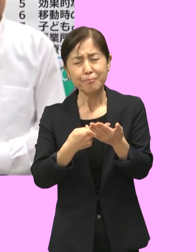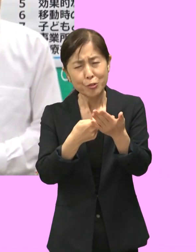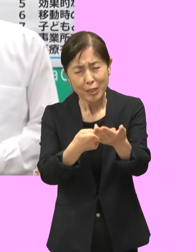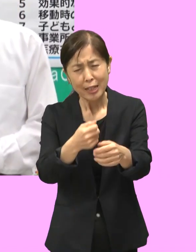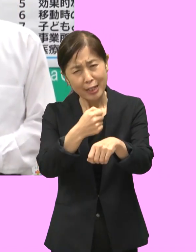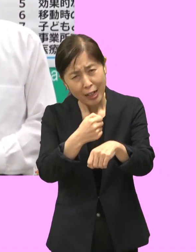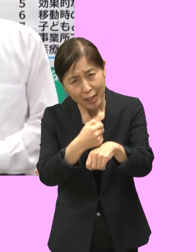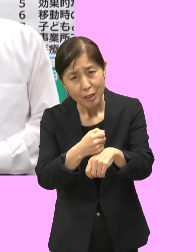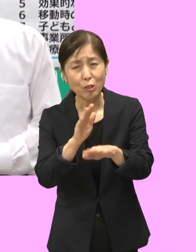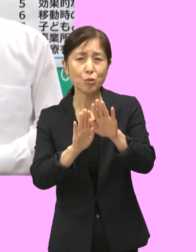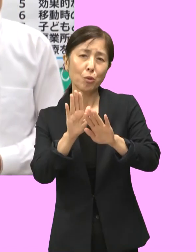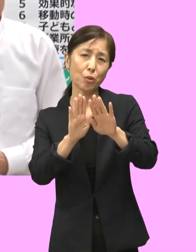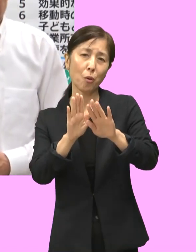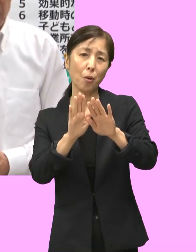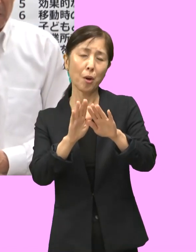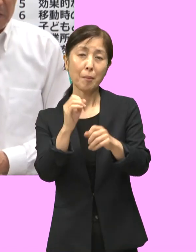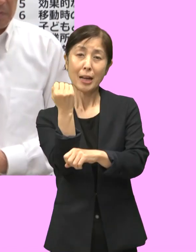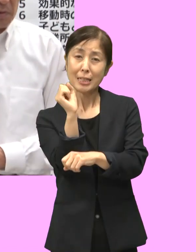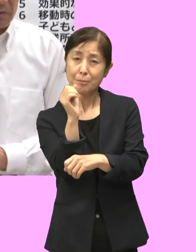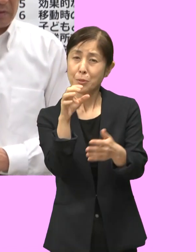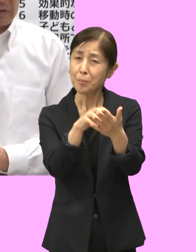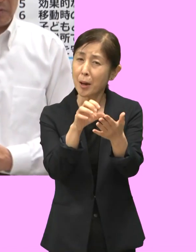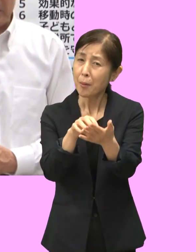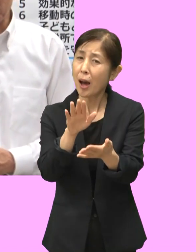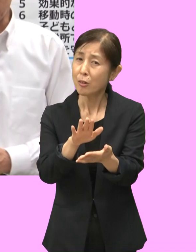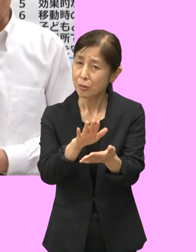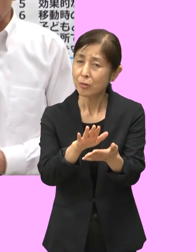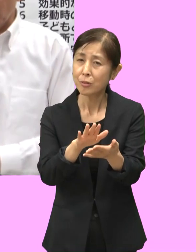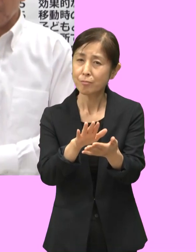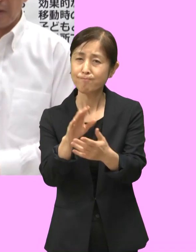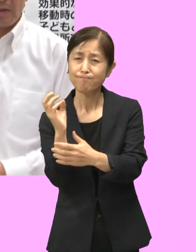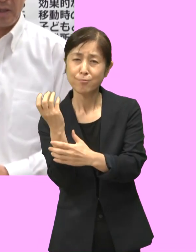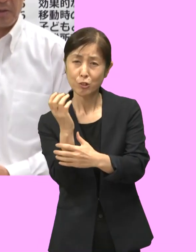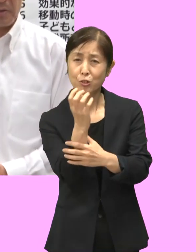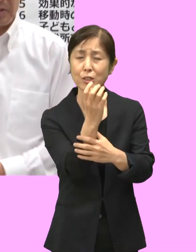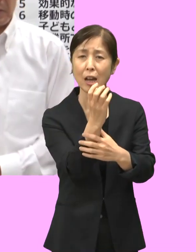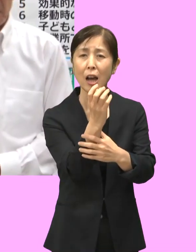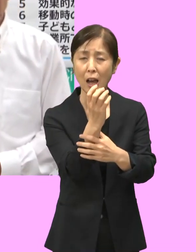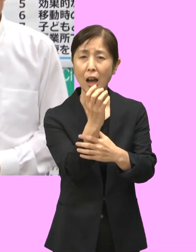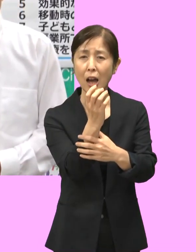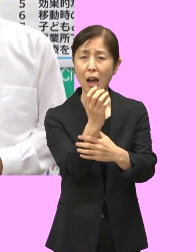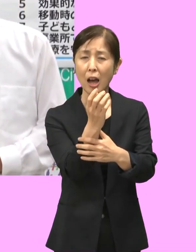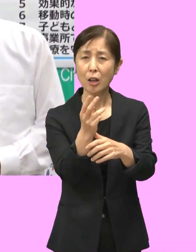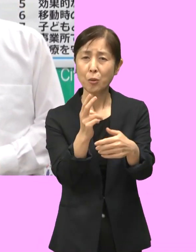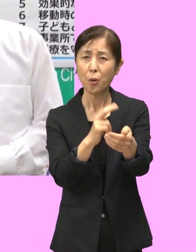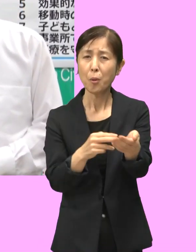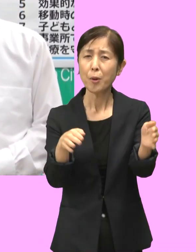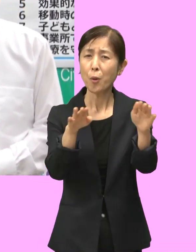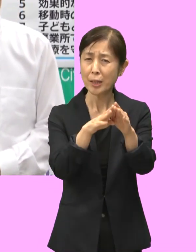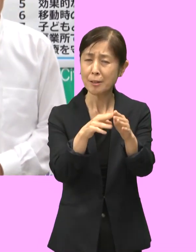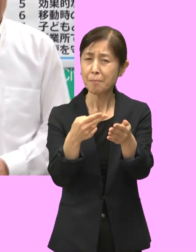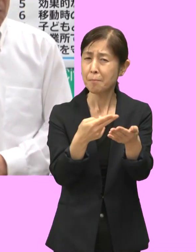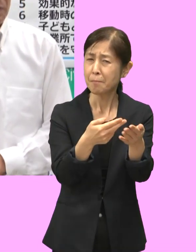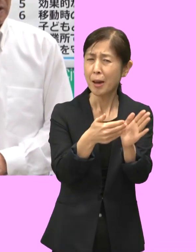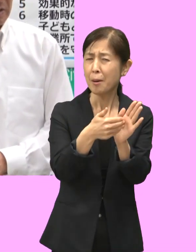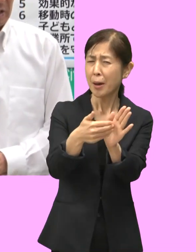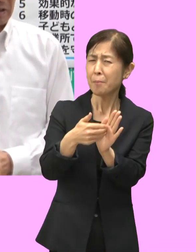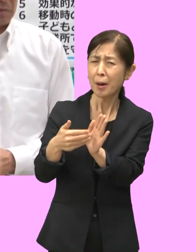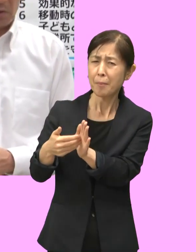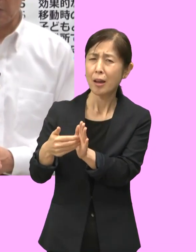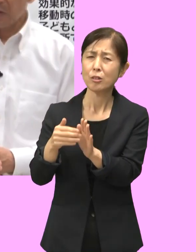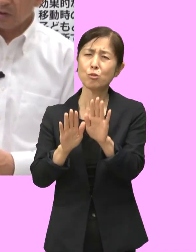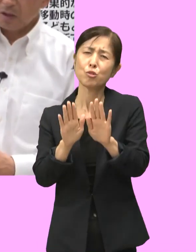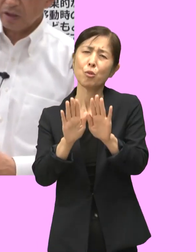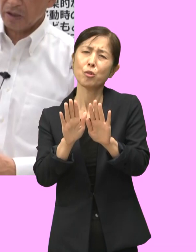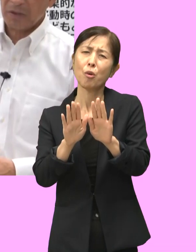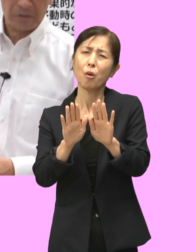。また新聞報道などでもありましたけれども、救急車の、搬送困難事案な